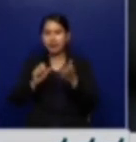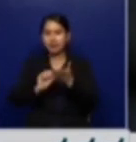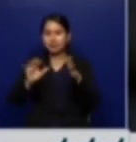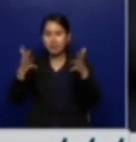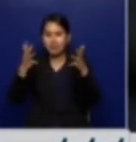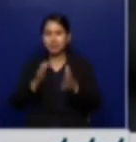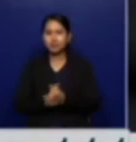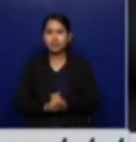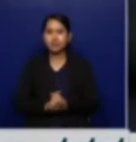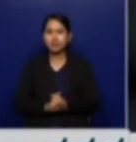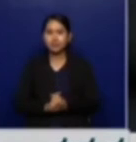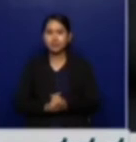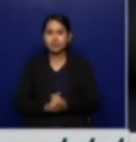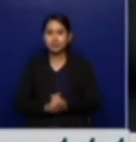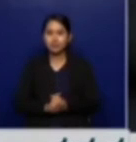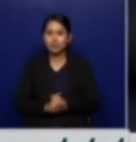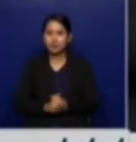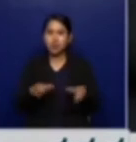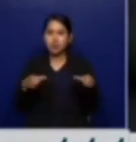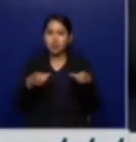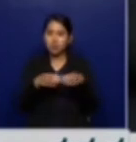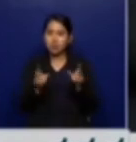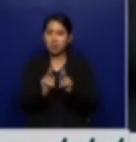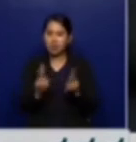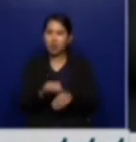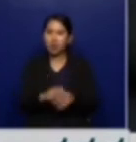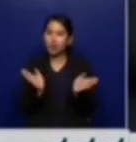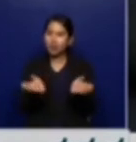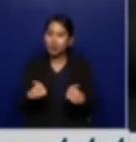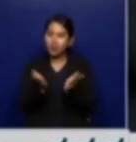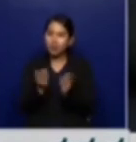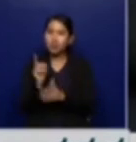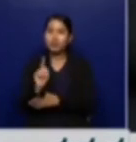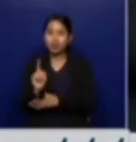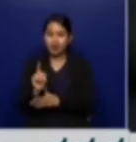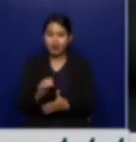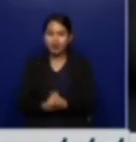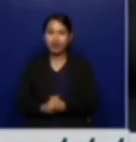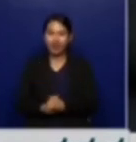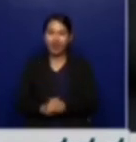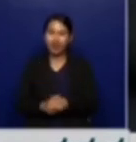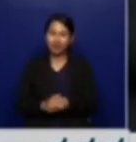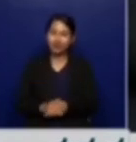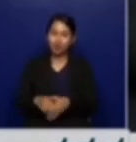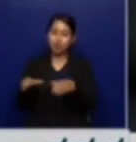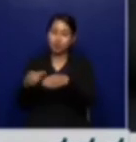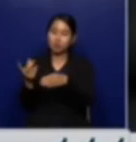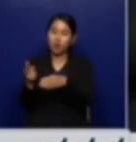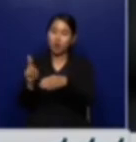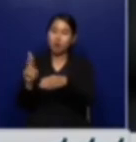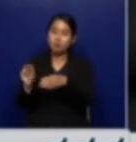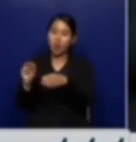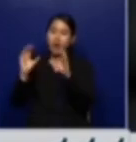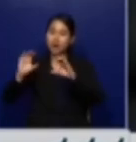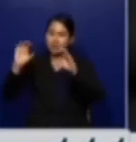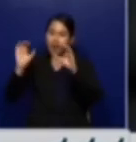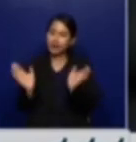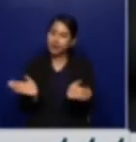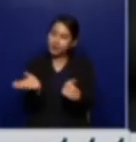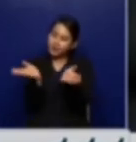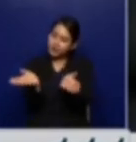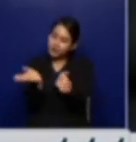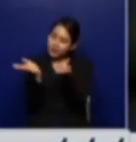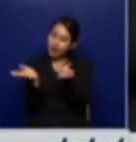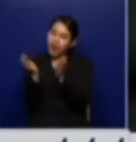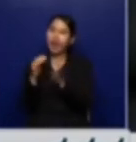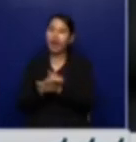กรรมการเสียงข้างมากก็ไปส่งเสริมนะครับไปส่งเสริมให้คณะรัฐมนตรีรัฐบาลชุดนี้ไม่มีความจริงใจไม่มีความใส่